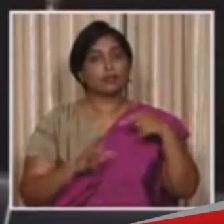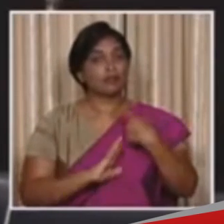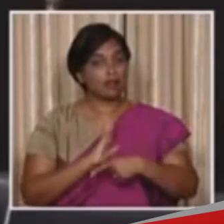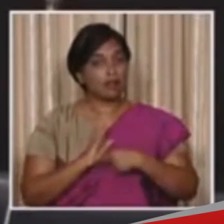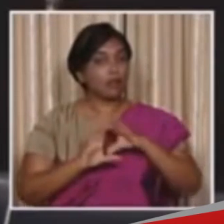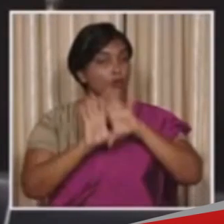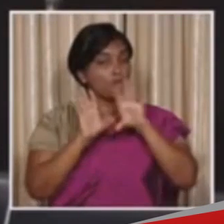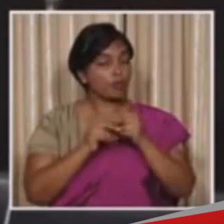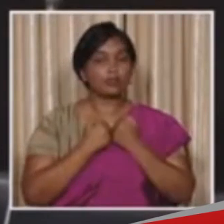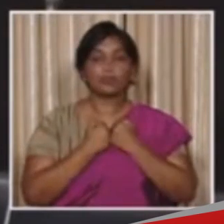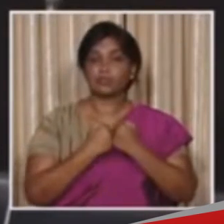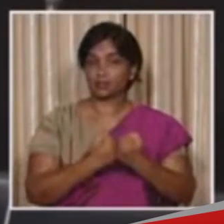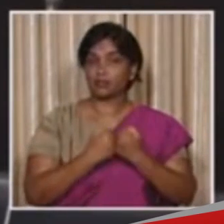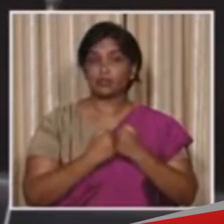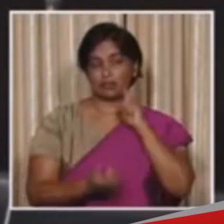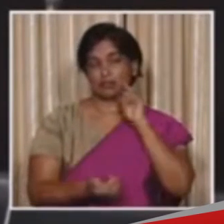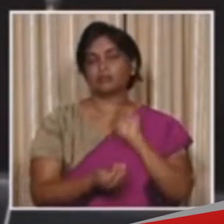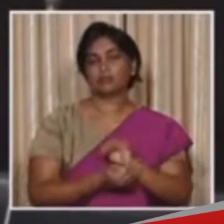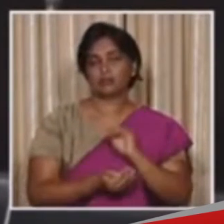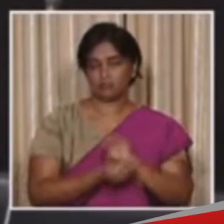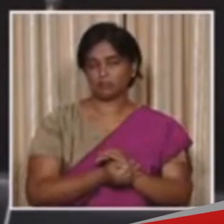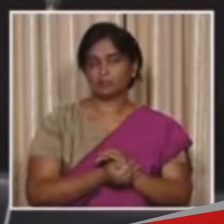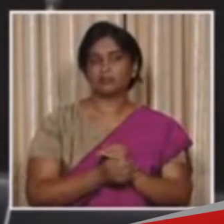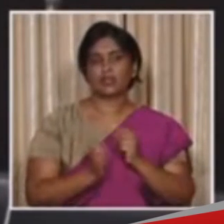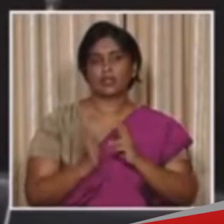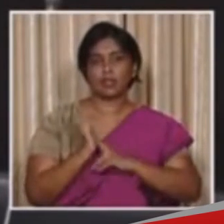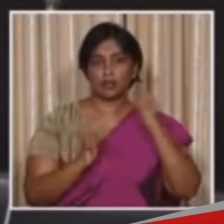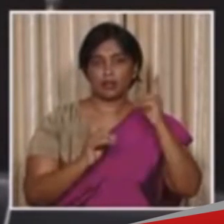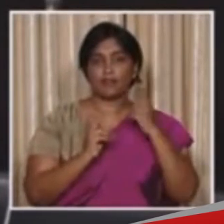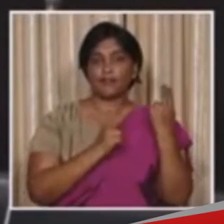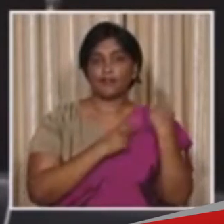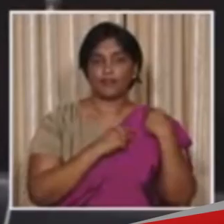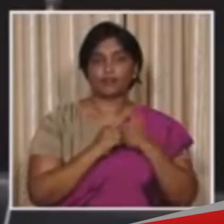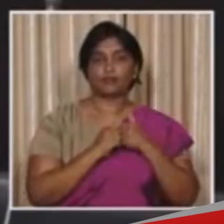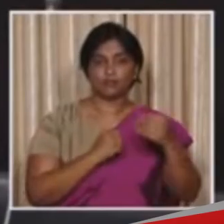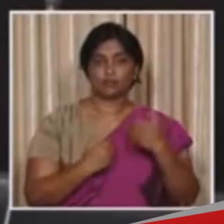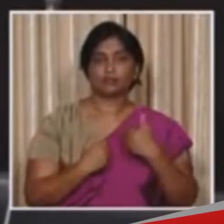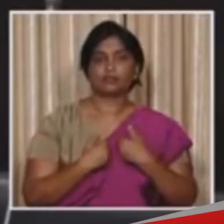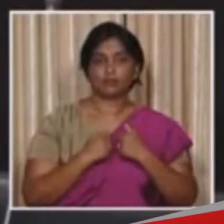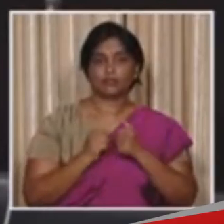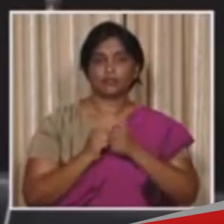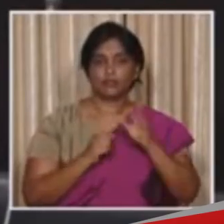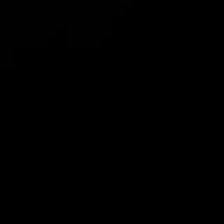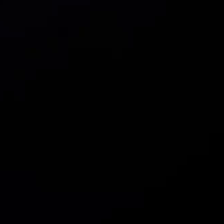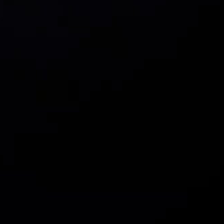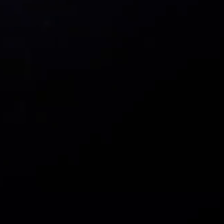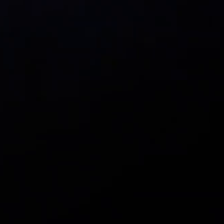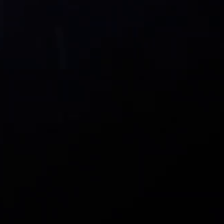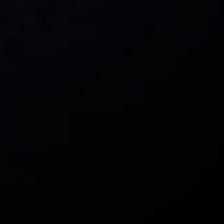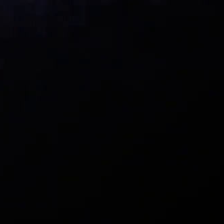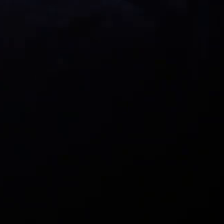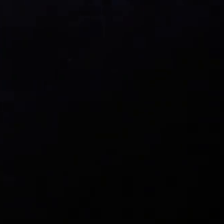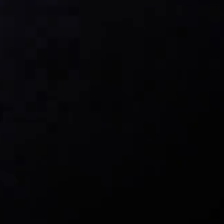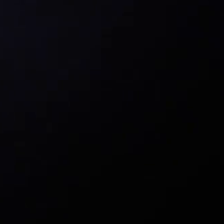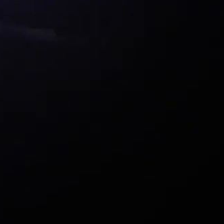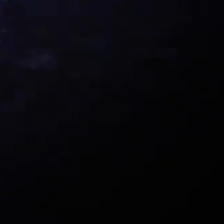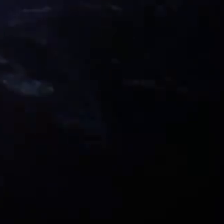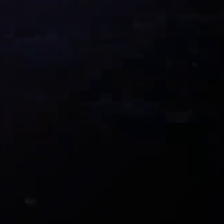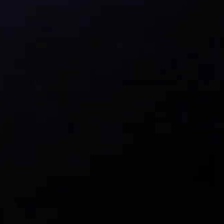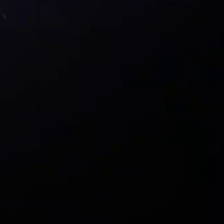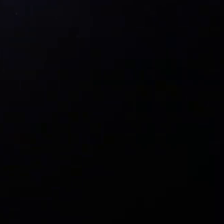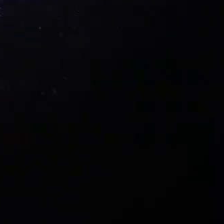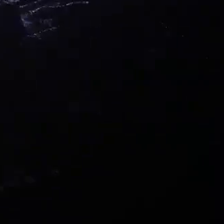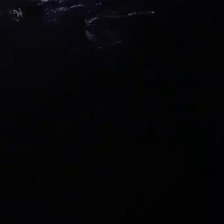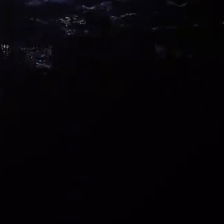පොදු ප්‍රවාහන පද්ධතිය ආරක්ෂා කිරීමේ ජාතික වගකීම ඉෂ්ට කරන්න අපි වැඩ කළ යුතුයි කියලා අපි හිතනවා.